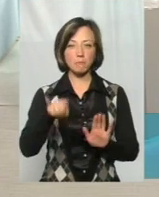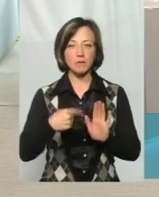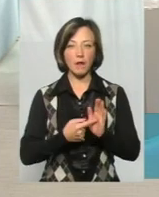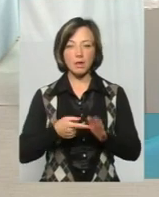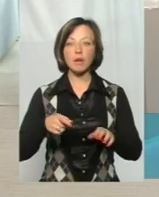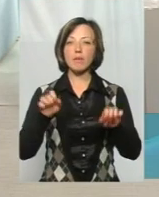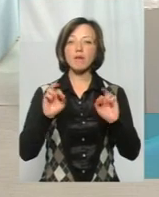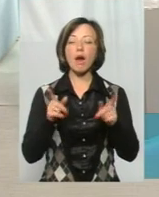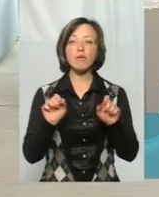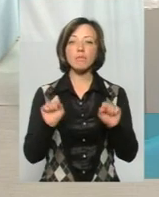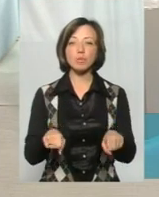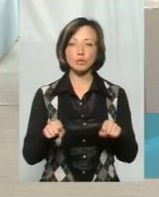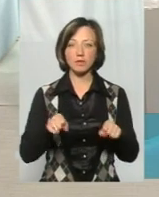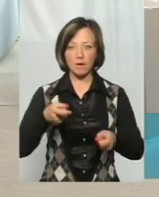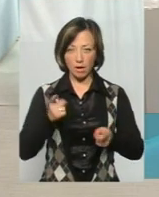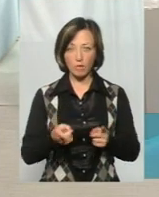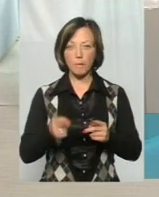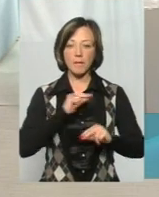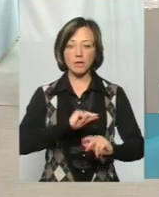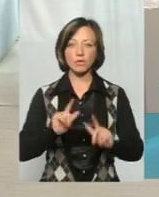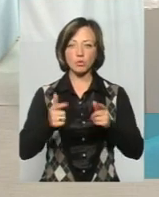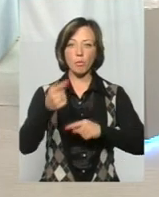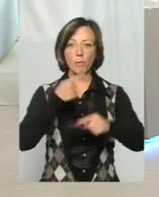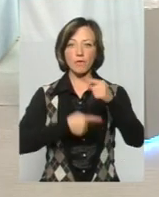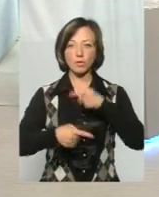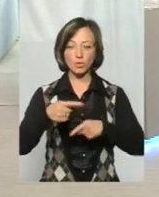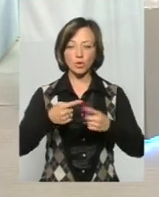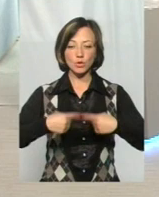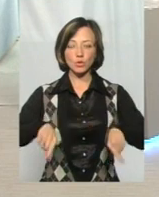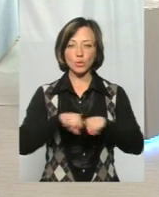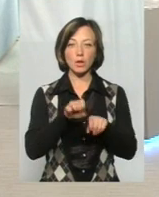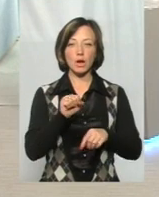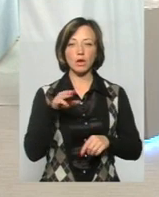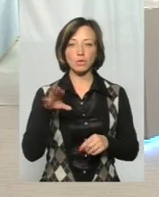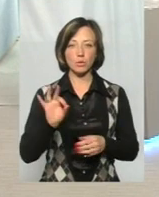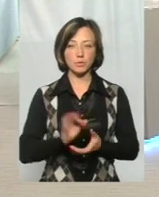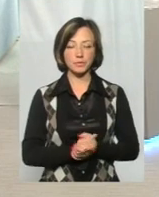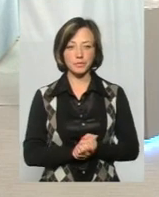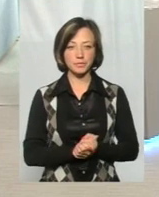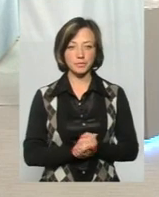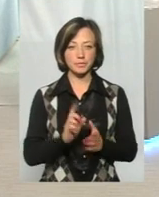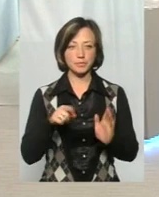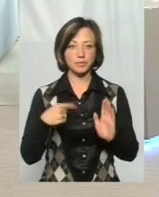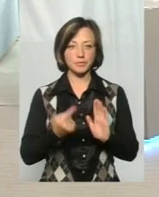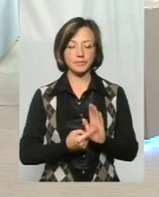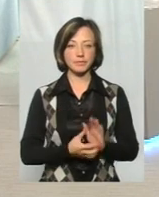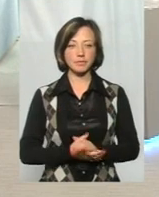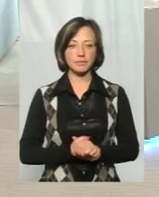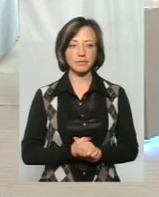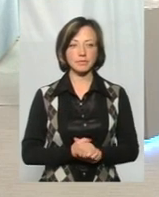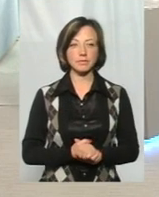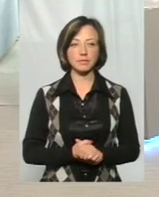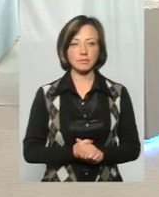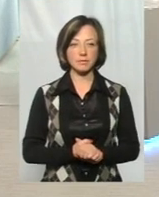реально працевлаштуватись, повернувшись з зони антитерористичної операції? Станом